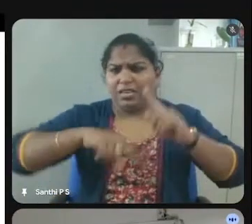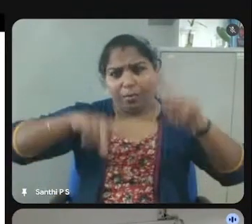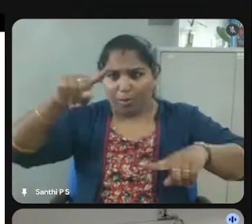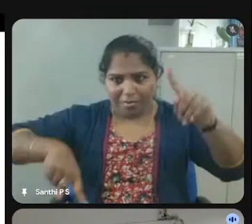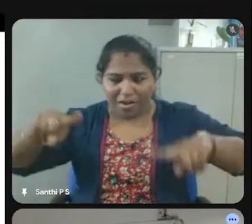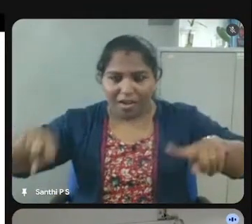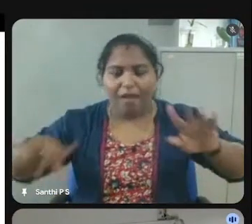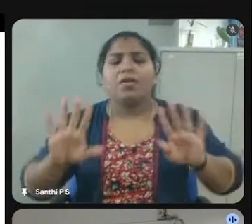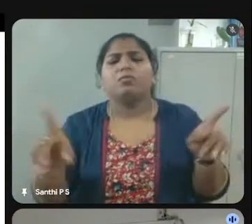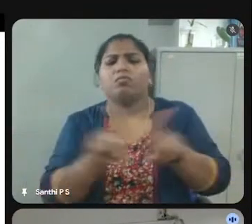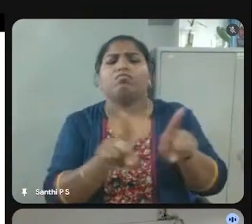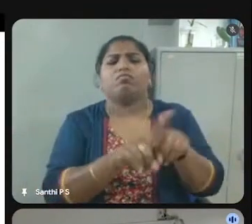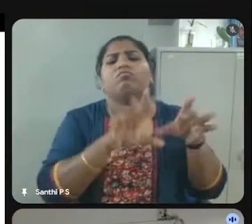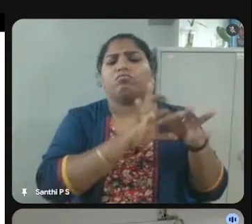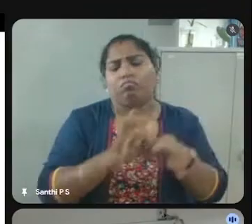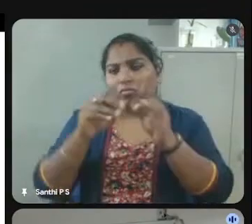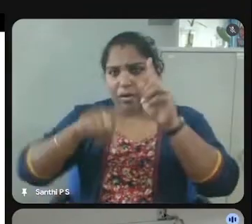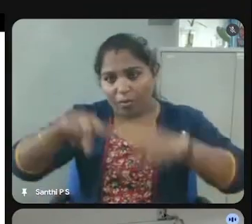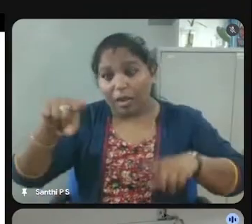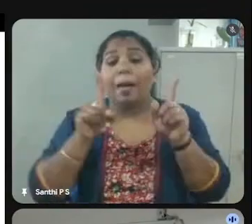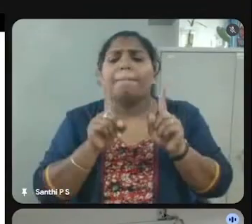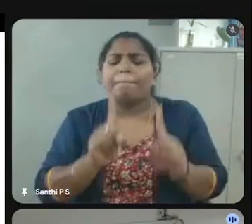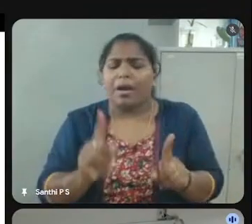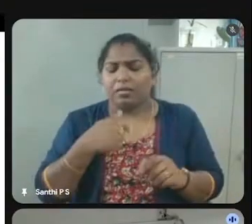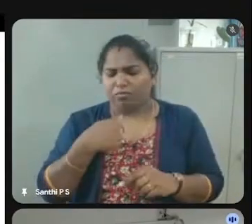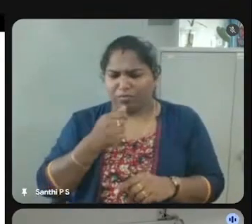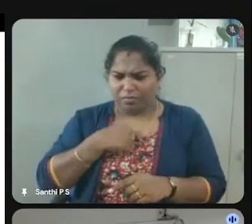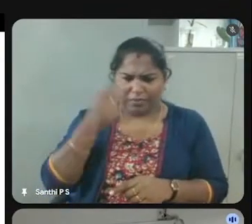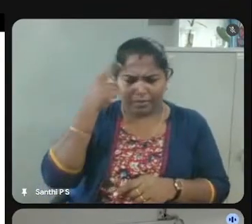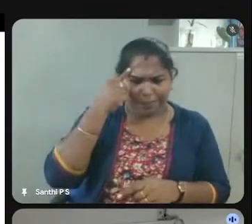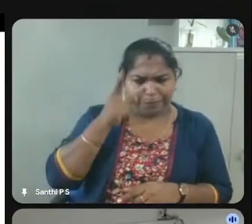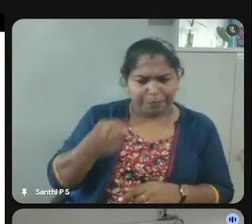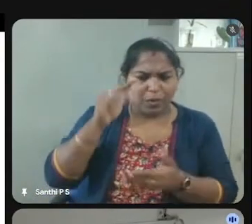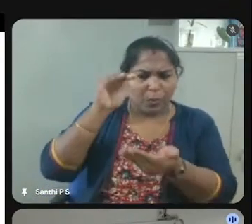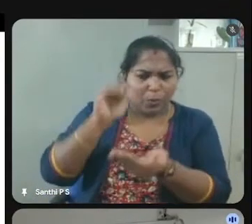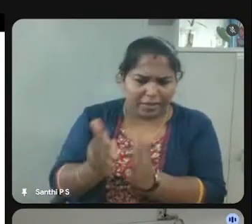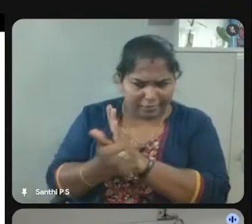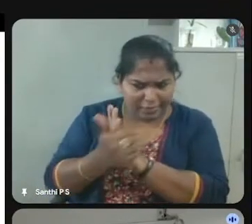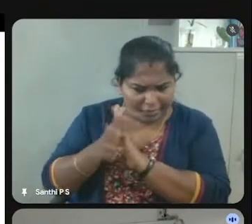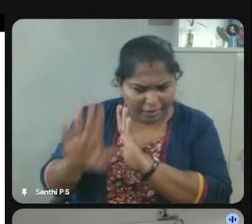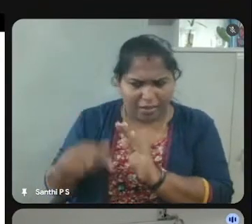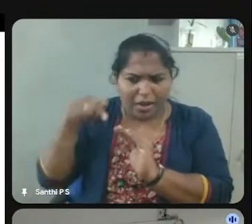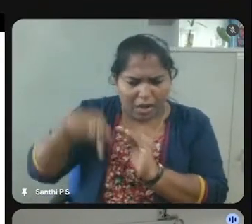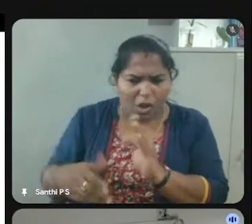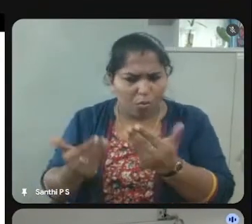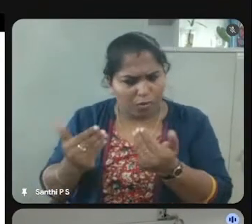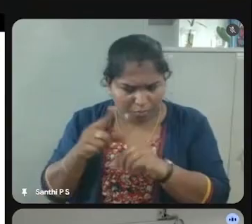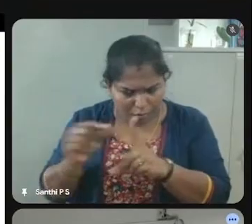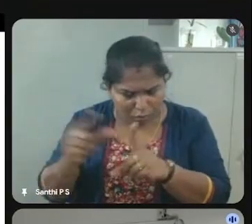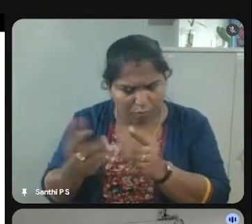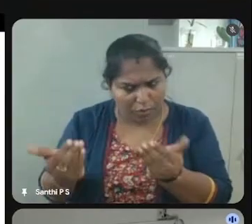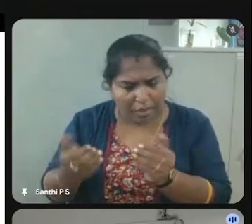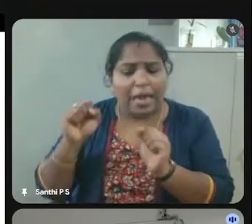വ്യത്യാസമുണ്ട്. പക്ഷെ ഒരു സമയത്ത് നിങ്ങൾക്കത് തോന്നുന്നു, എന്റെ കുഞ്ഞിന് അത് ചെയ്യാനുള്ള ഒരു പ്രാപ്തി കൈവരിക്കുന്നു എന്ന് തോന്നുകയാണെന്നുണ്ടെങ്കിൽ പിന്നെ അവിടെ ഒരു മടി